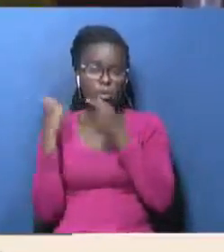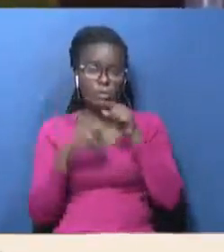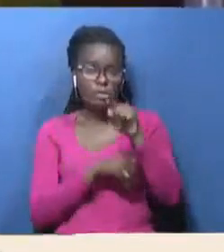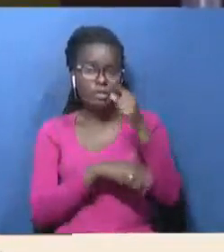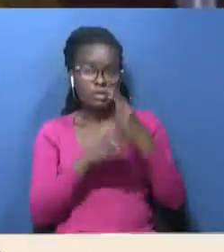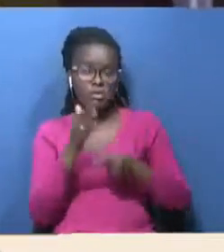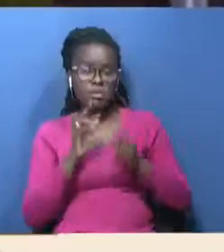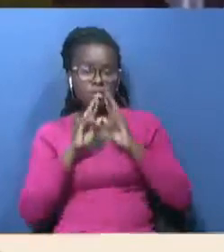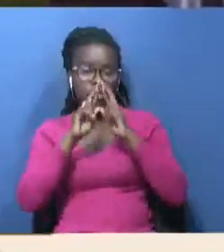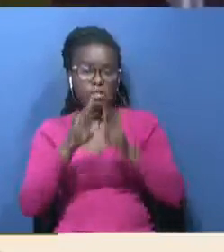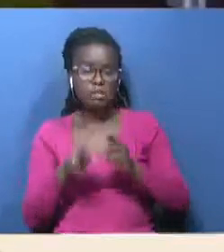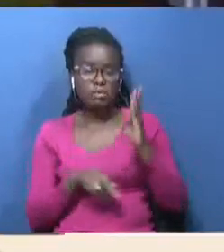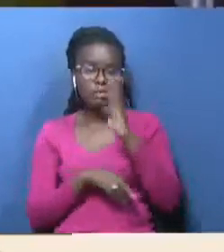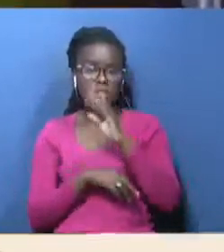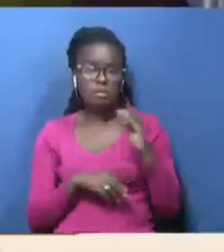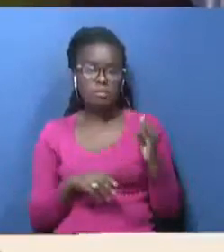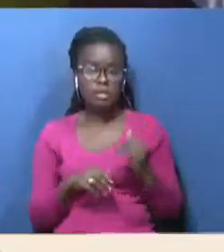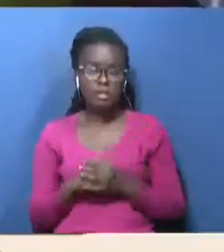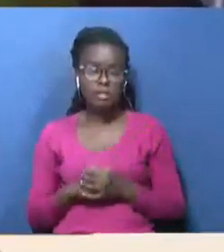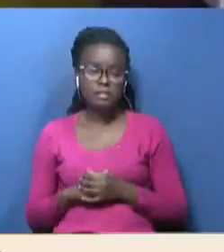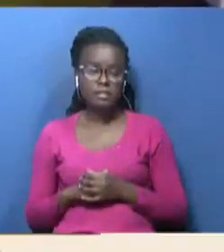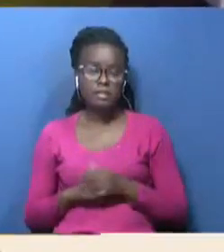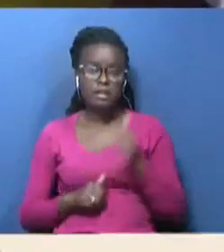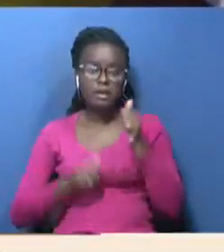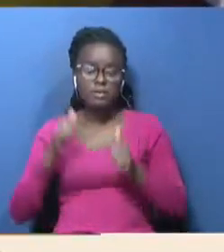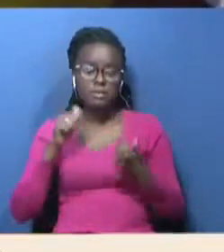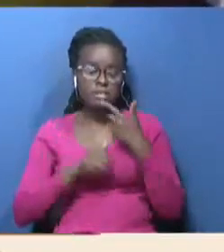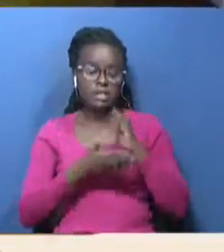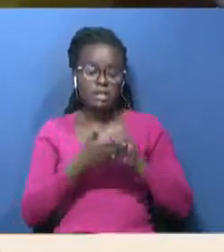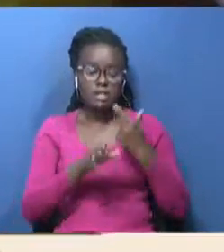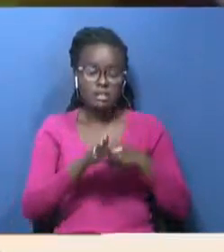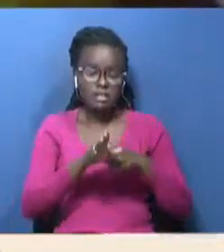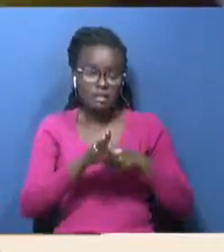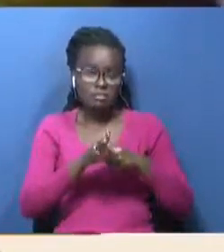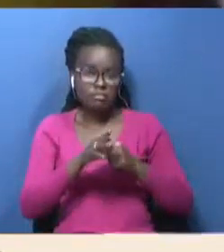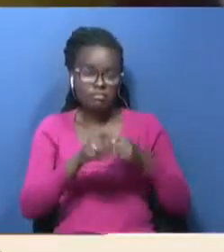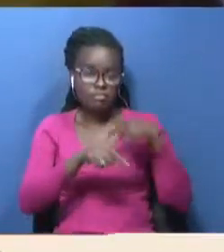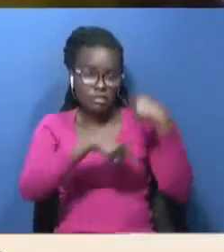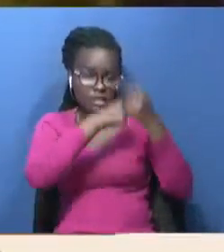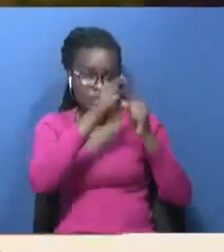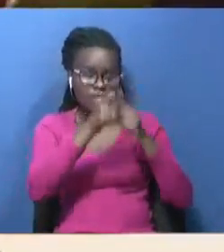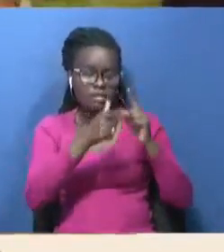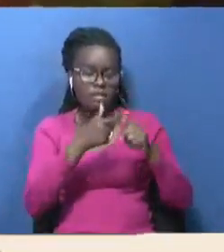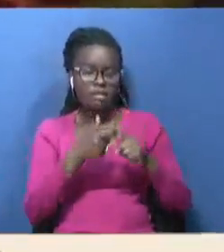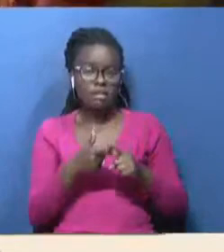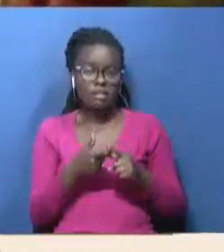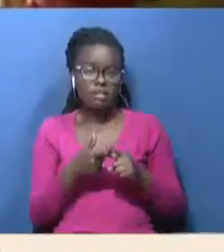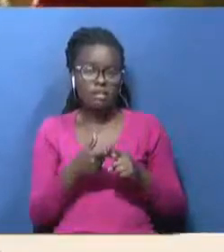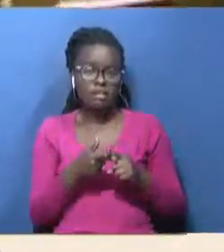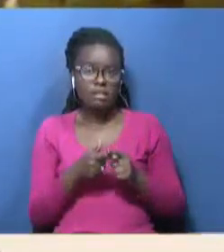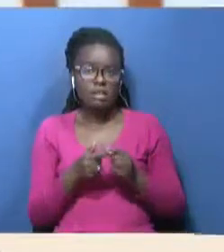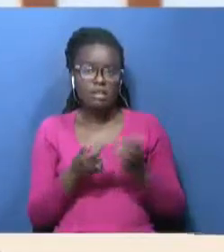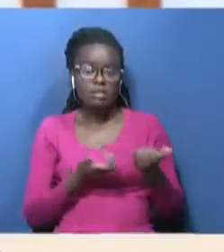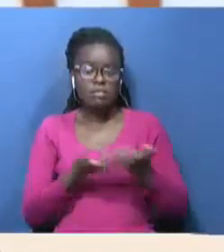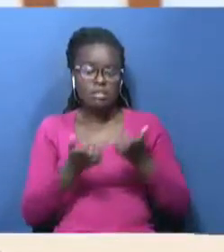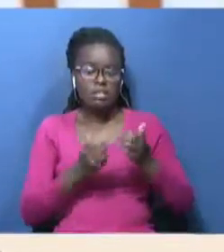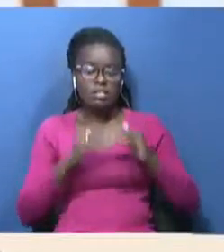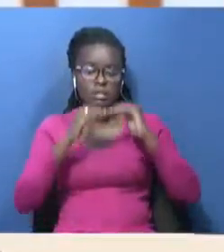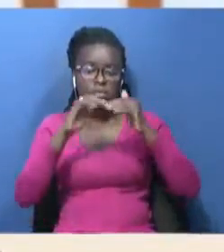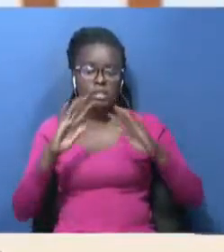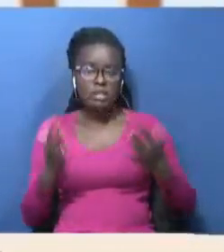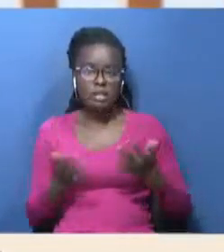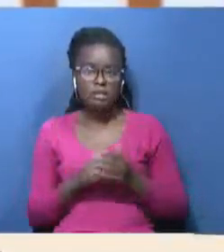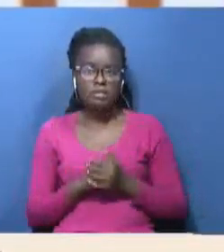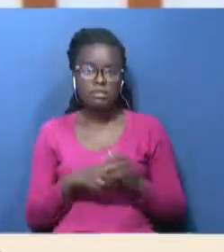harĩ riboti ya BBI ĩrĩa augĩte wona yahetũkanĩrĩ na mũtaratara wa ũrĩa wonjoria ũkwarahũrwo. We